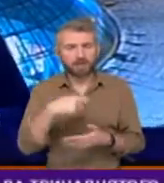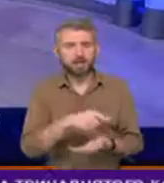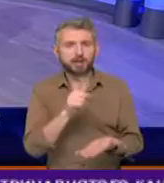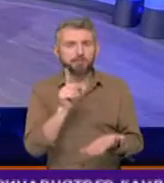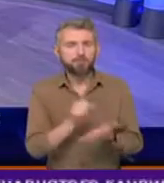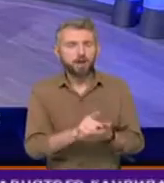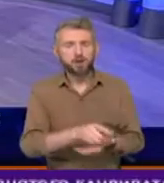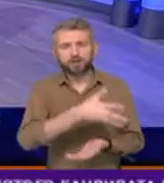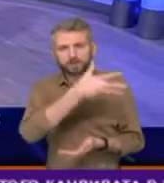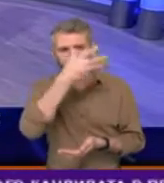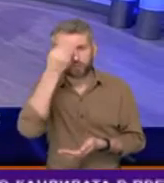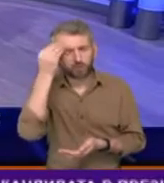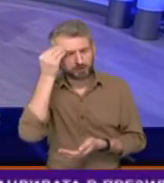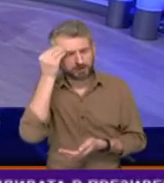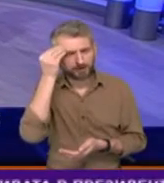має